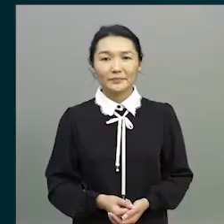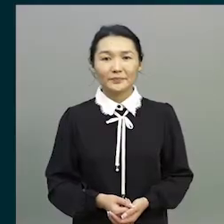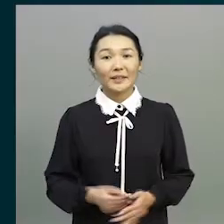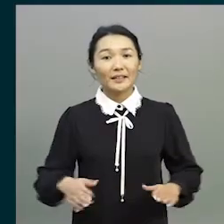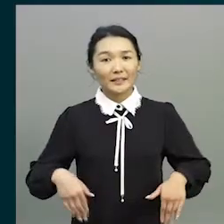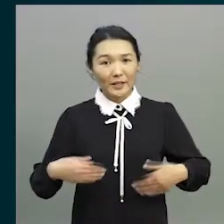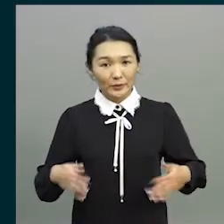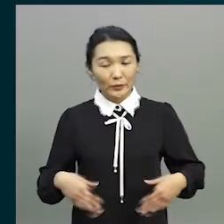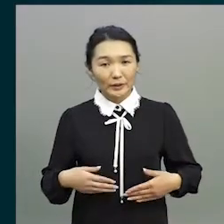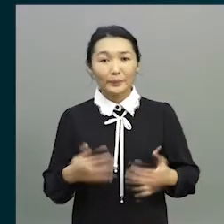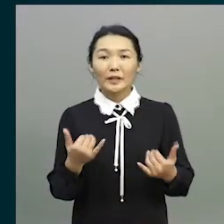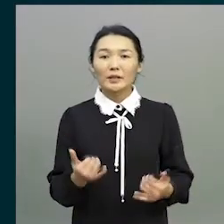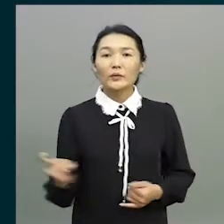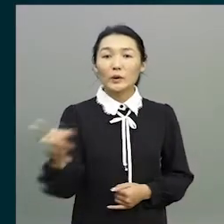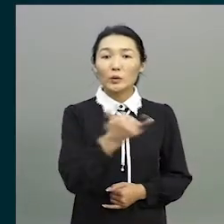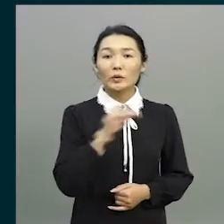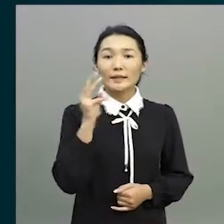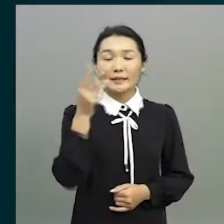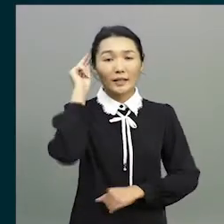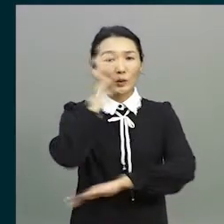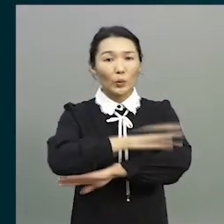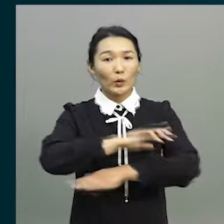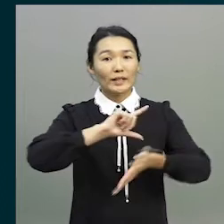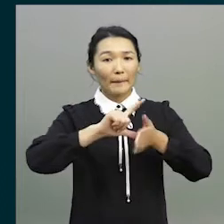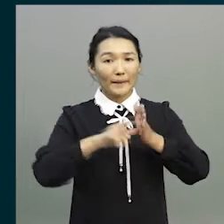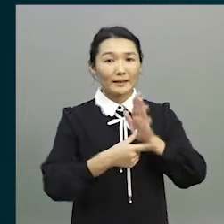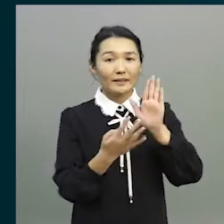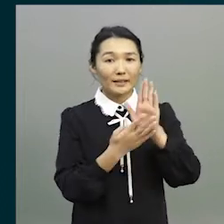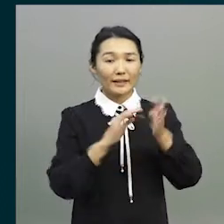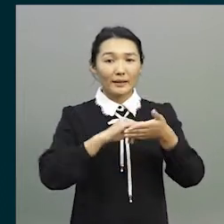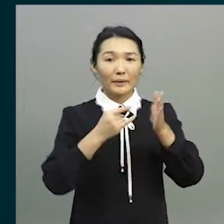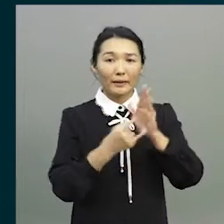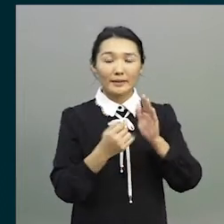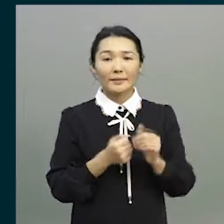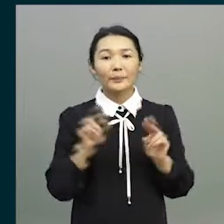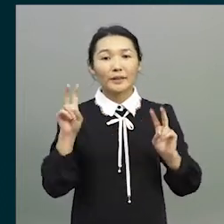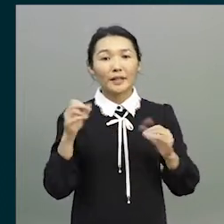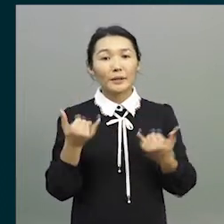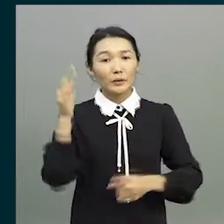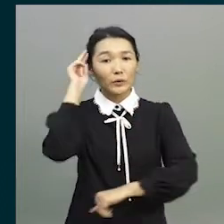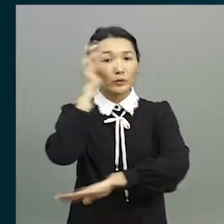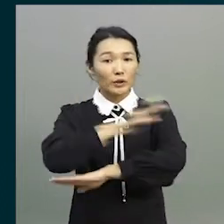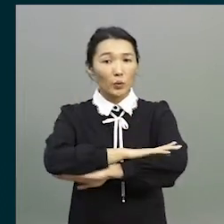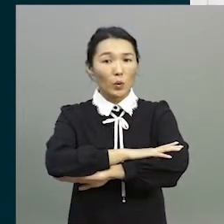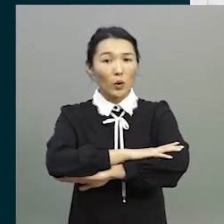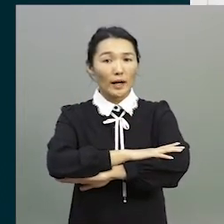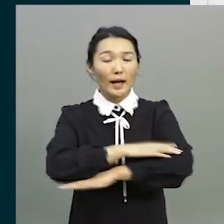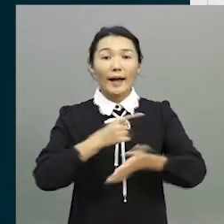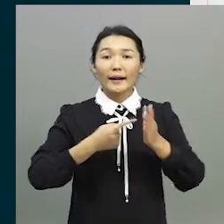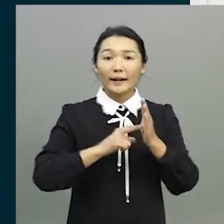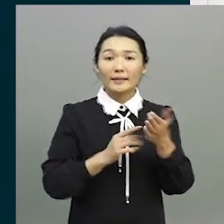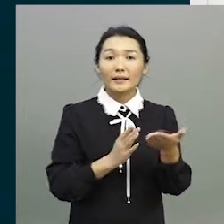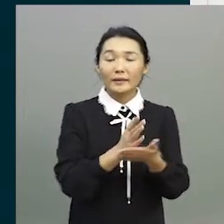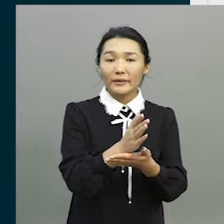здравствуйте сегодня у нас третий урок геометрии в 9 классе тема сегодняшнего урока координаты